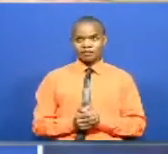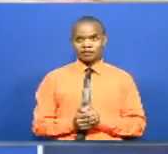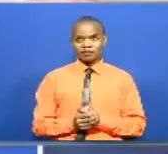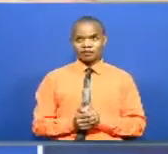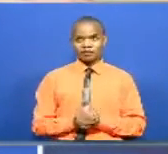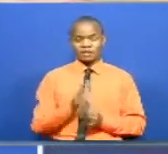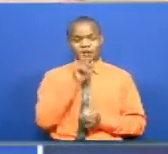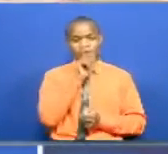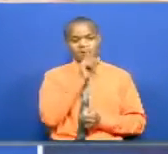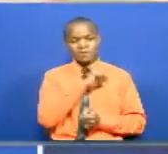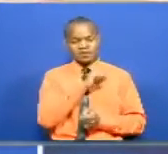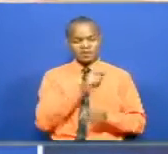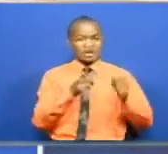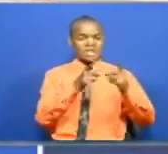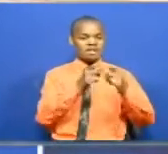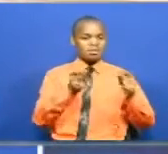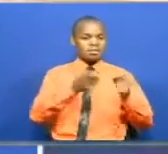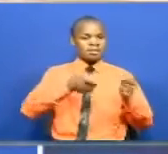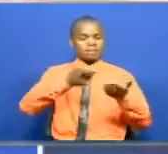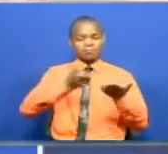nimemaliza kuandika statement.